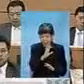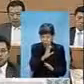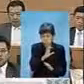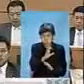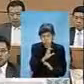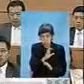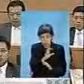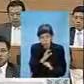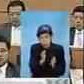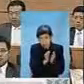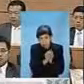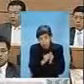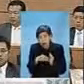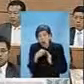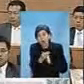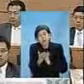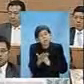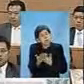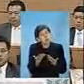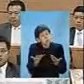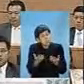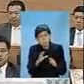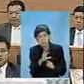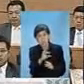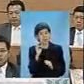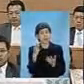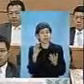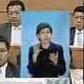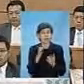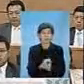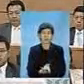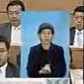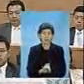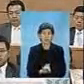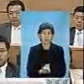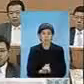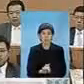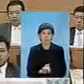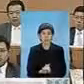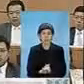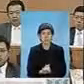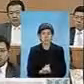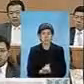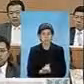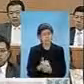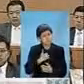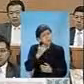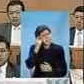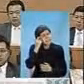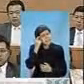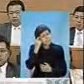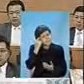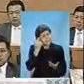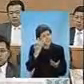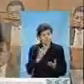ได้แม้แต่คะแนนเดียวหมายความว่าไม่เลือกแม้แต่กระทั่งตัวเองสันนิษฐานได้พื้น